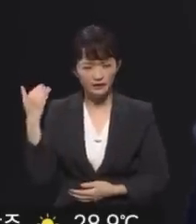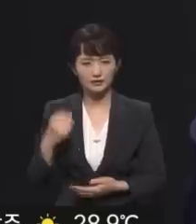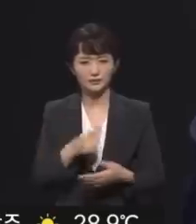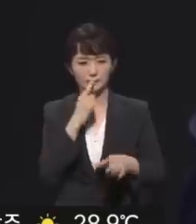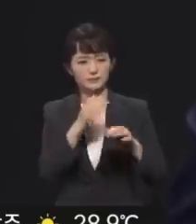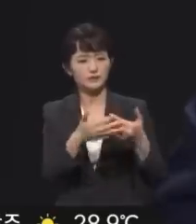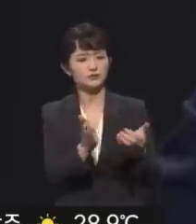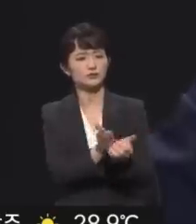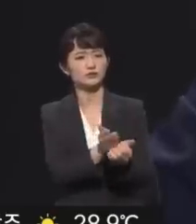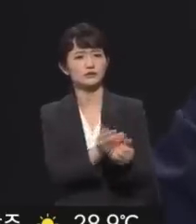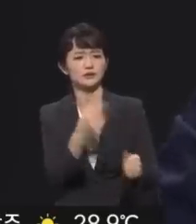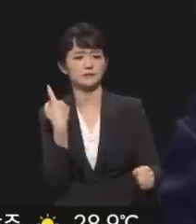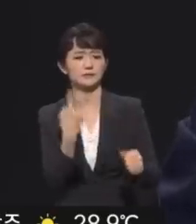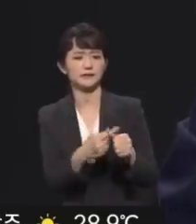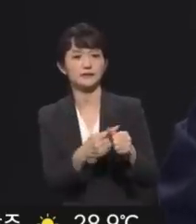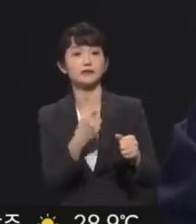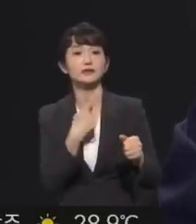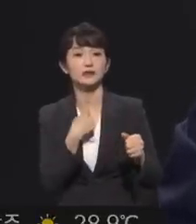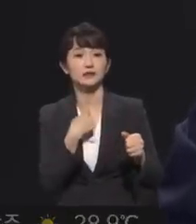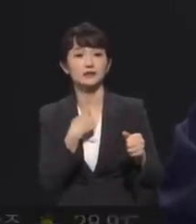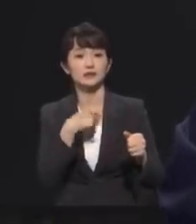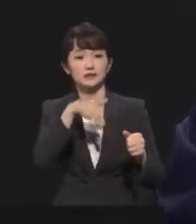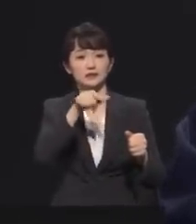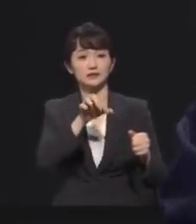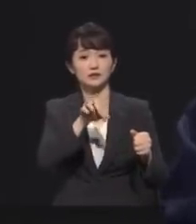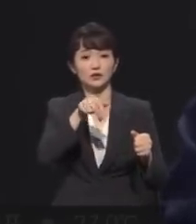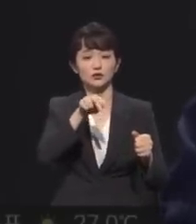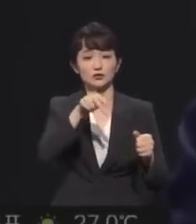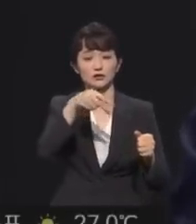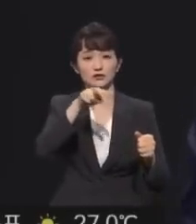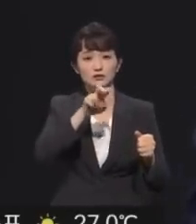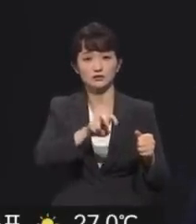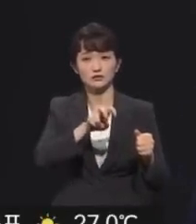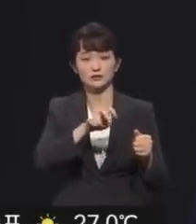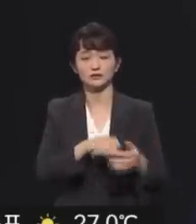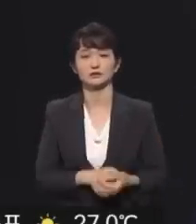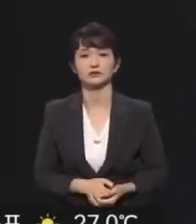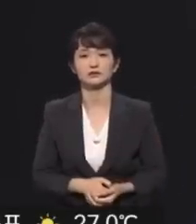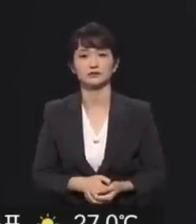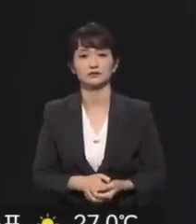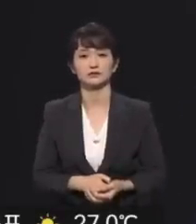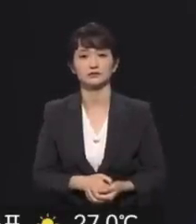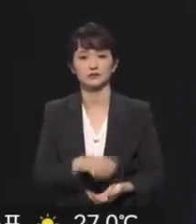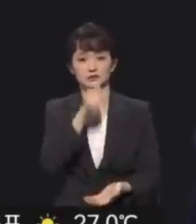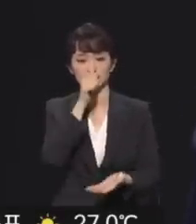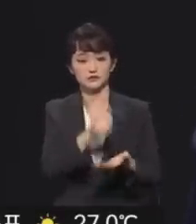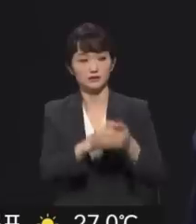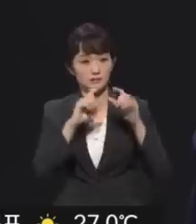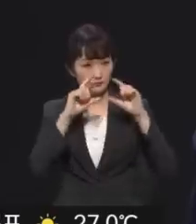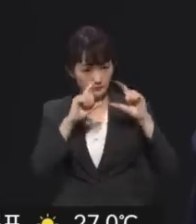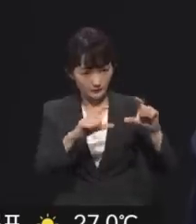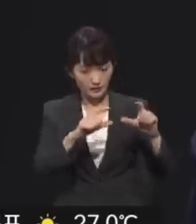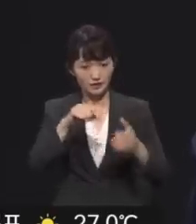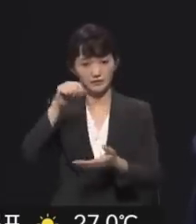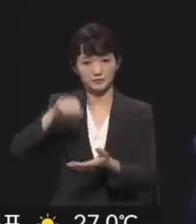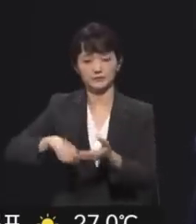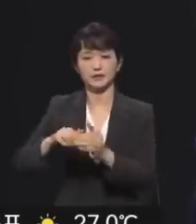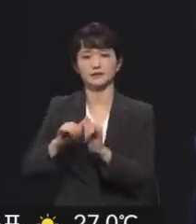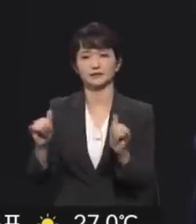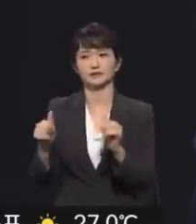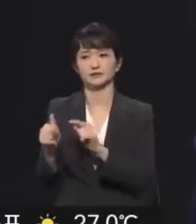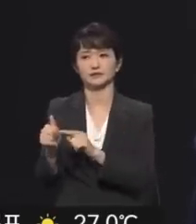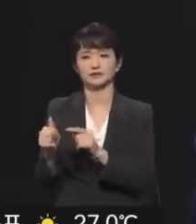정경숙 유죄 판결한 판사 그 들이킨 김경수 지사 유죄 판결한 판사 그 다음에 한명수 총 유죄 판결한 판사 가지고 민주당